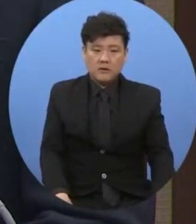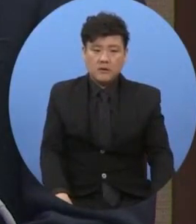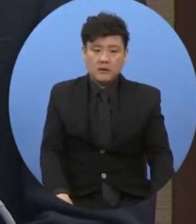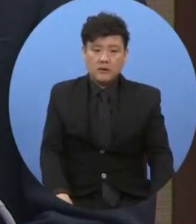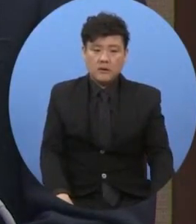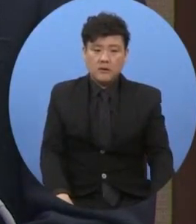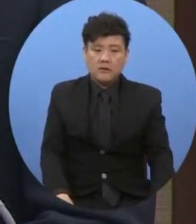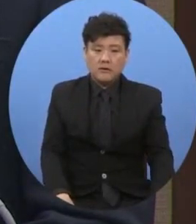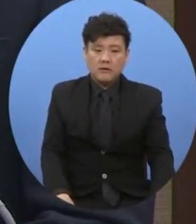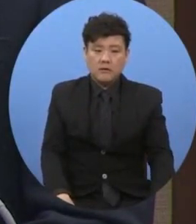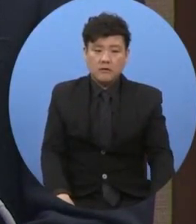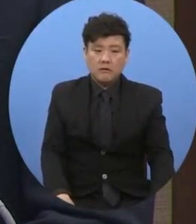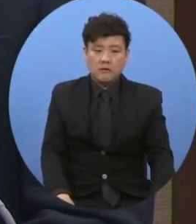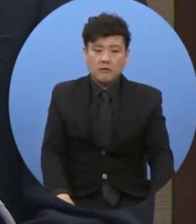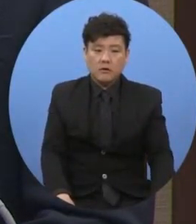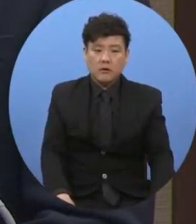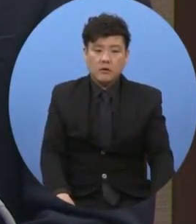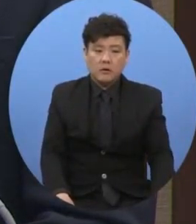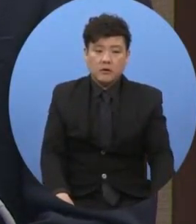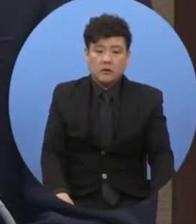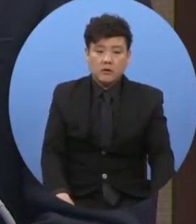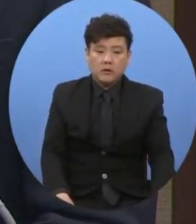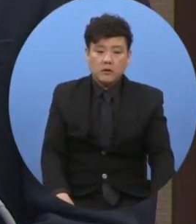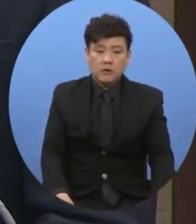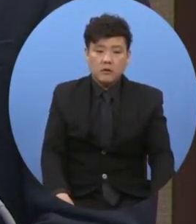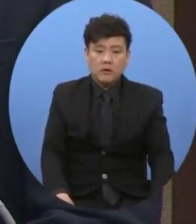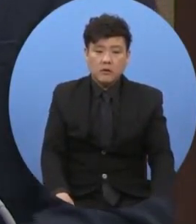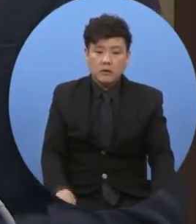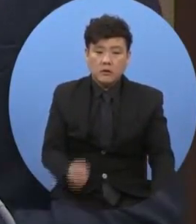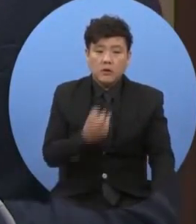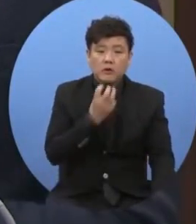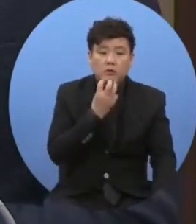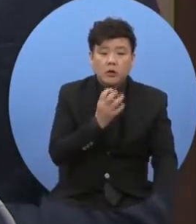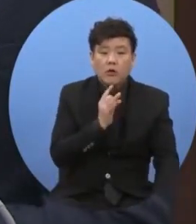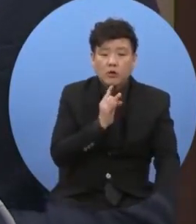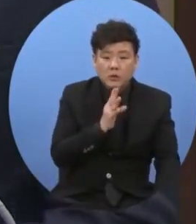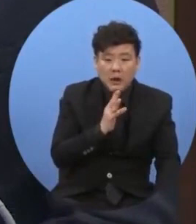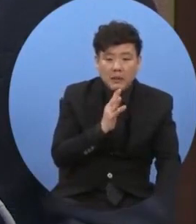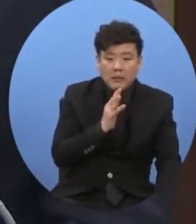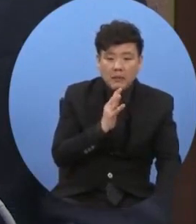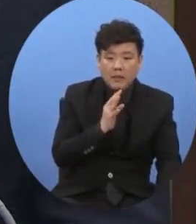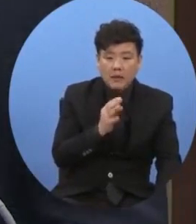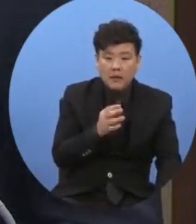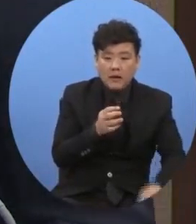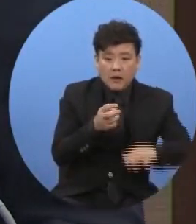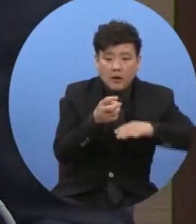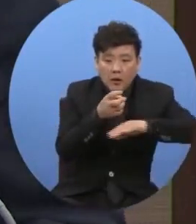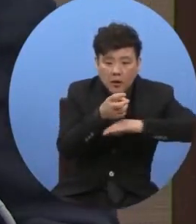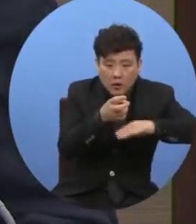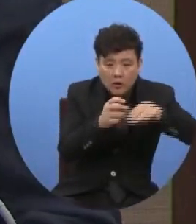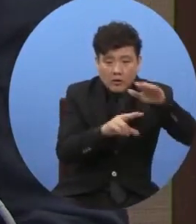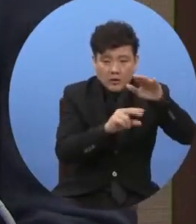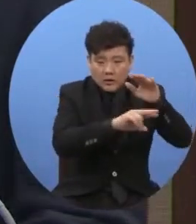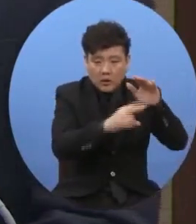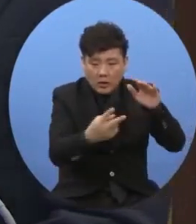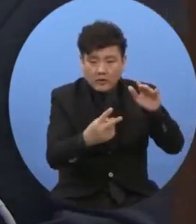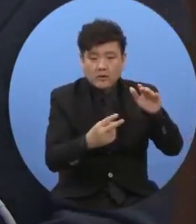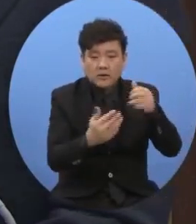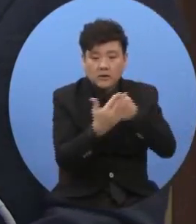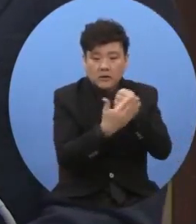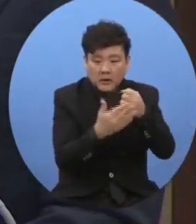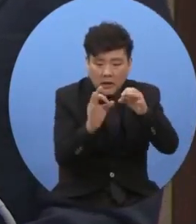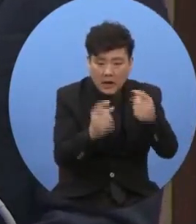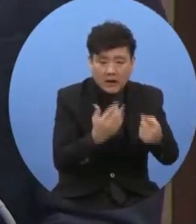때까지 이게 그 경기도에 환승이 안 됐습니다. 그게 제가 그때 시장으로